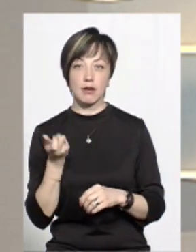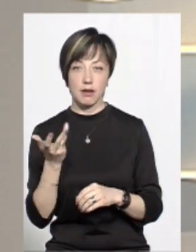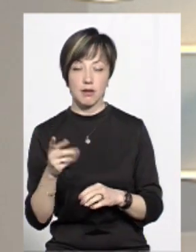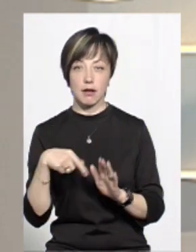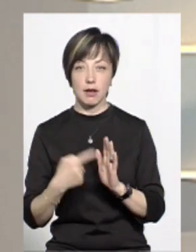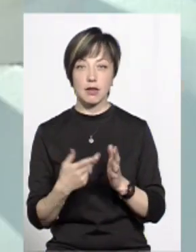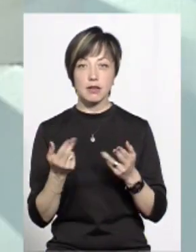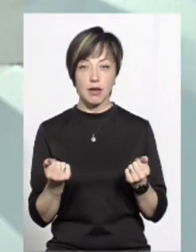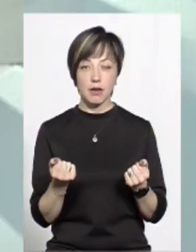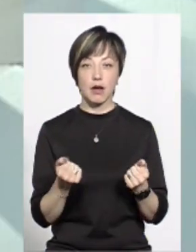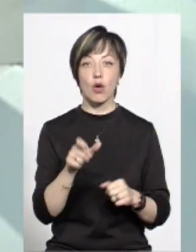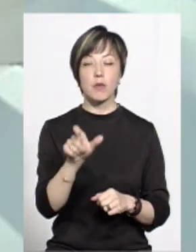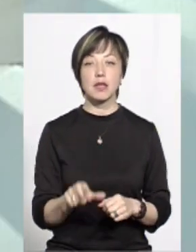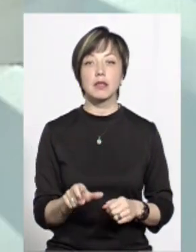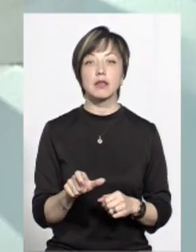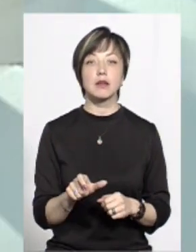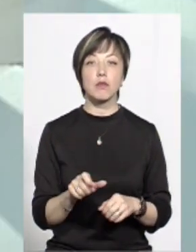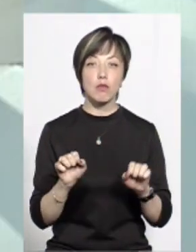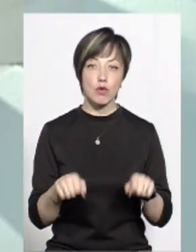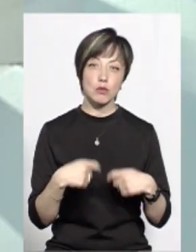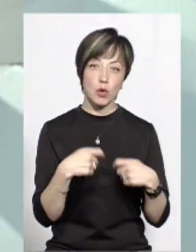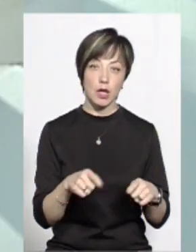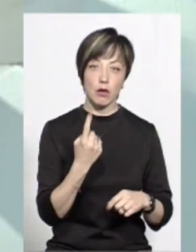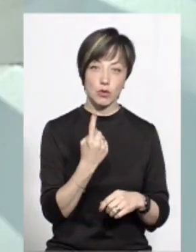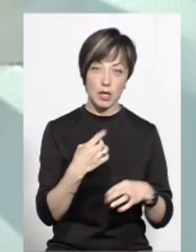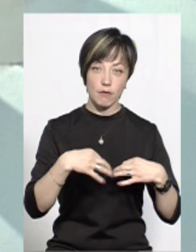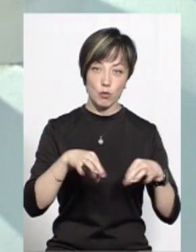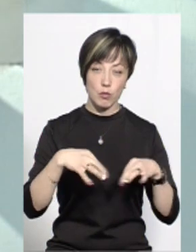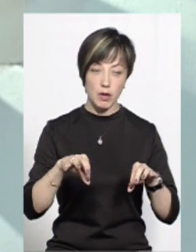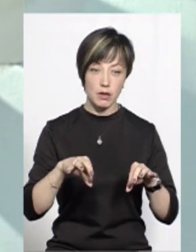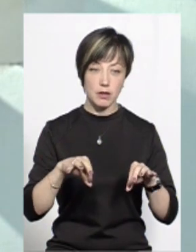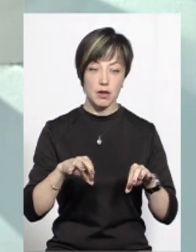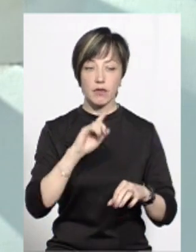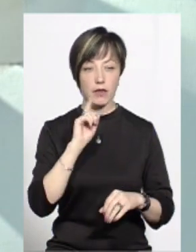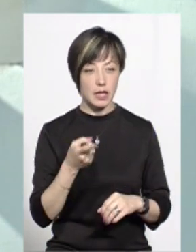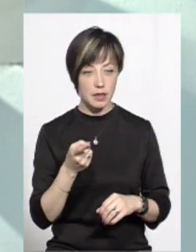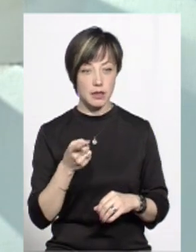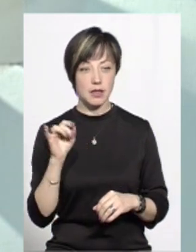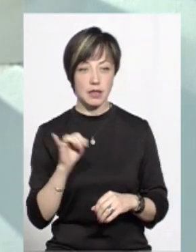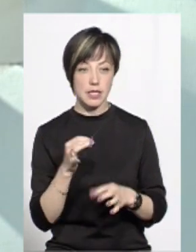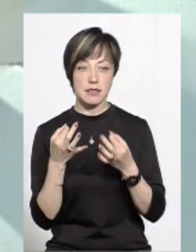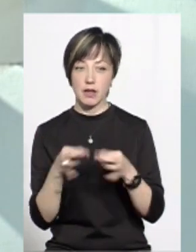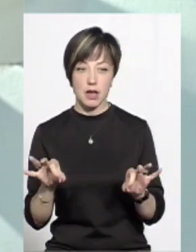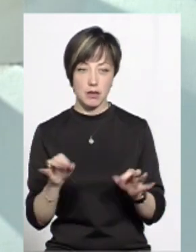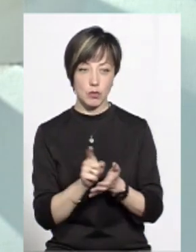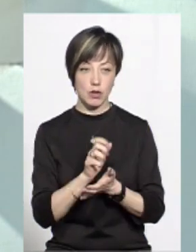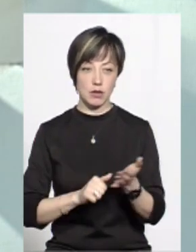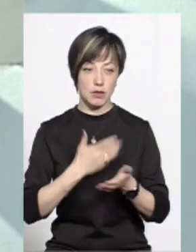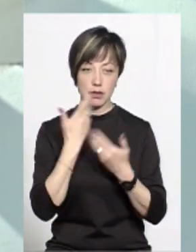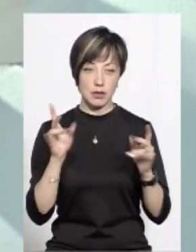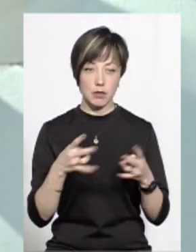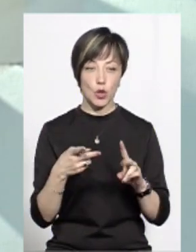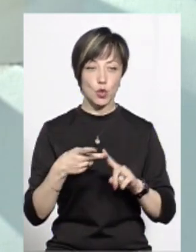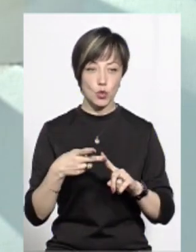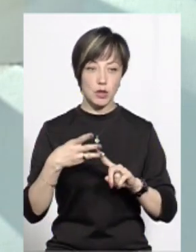кілька? Так, громадянин, фізична особа може продати один легковий автомобіль в рік, і він звільняється від оподаткування.